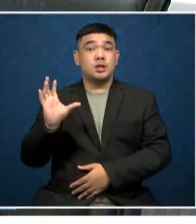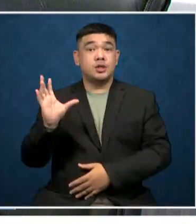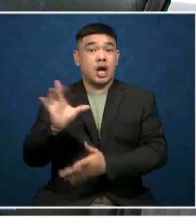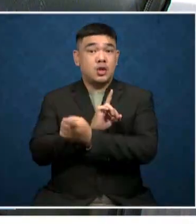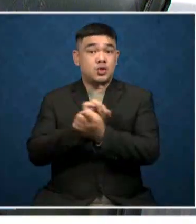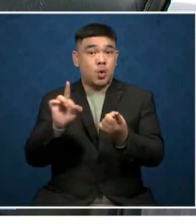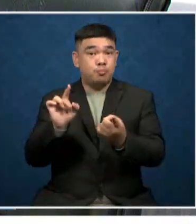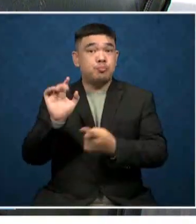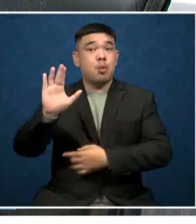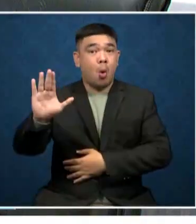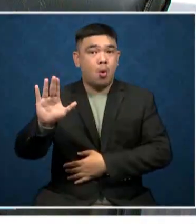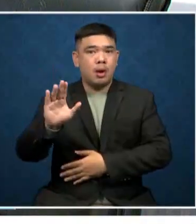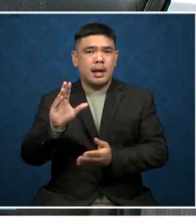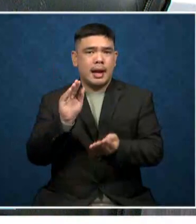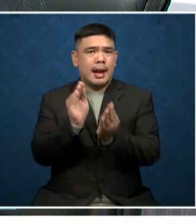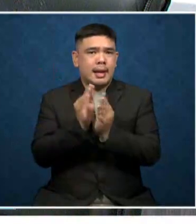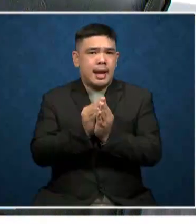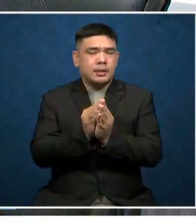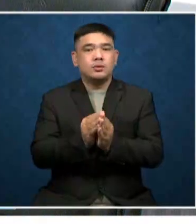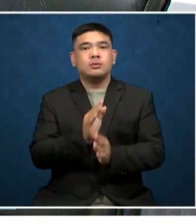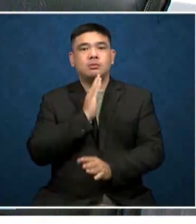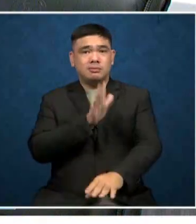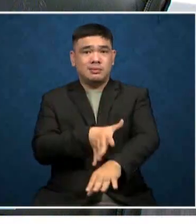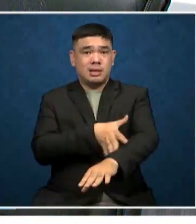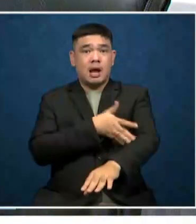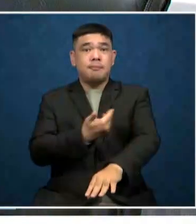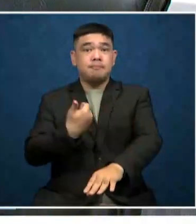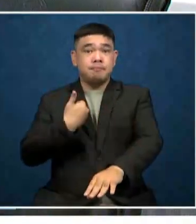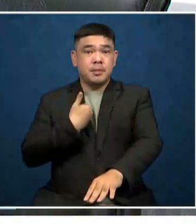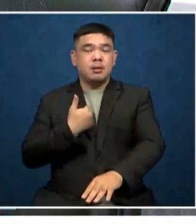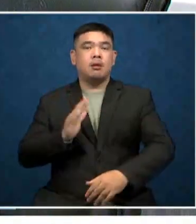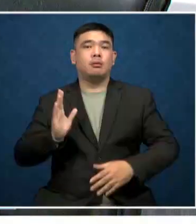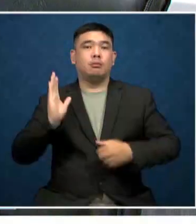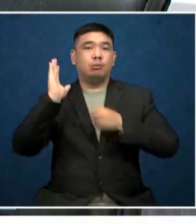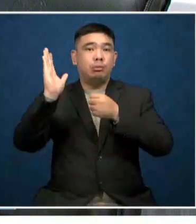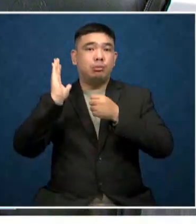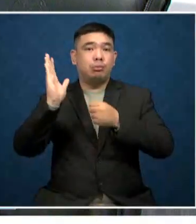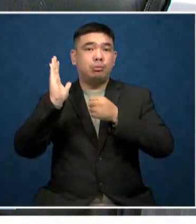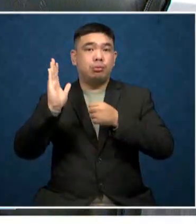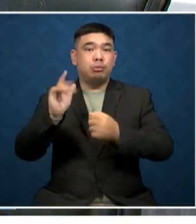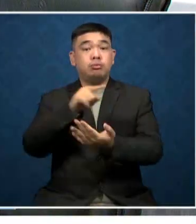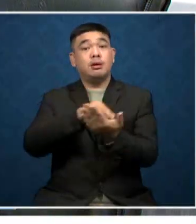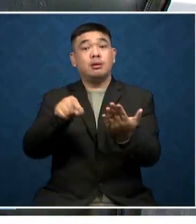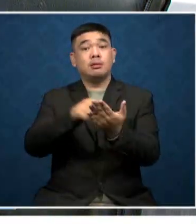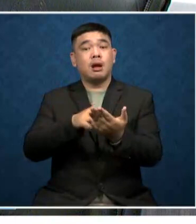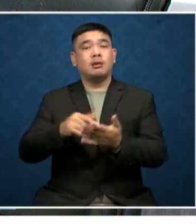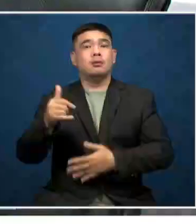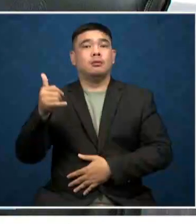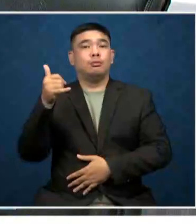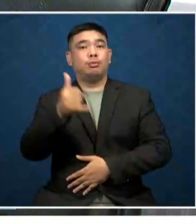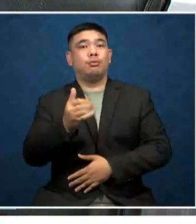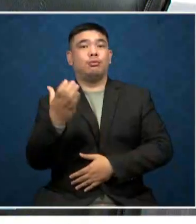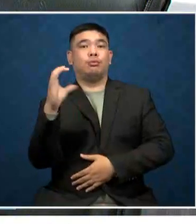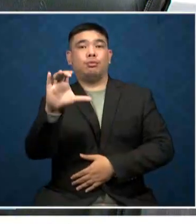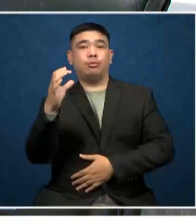เขมาใช้กันเยอะแล้วครับนานแล้วในการหาเสียงเลือกตั้งทุกที่ทุกแห่งเข